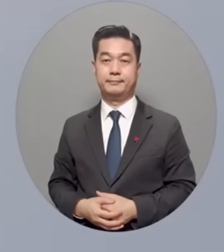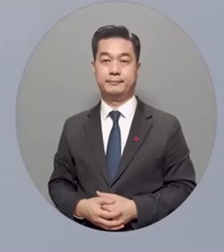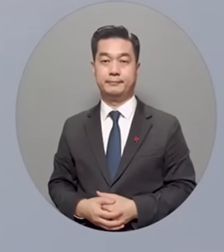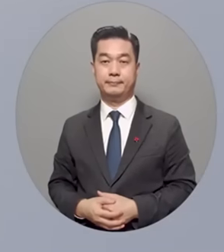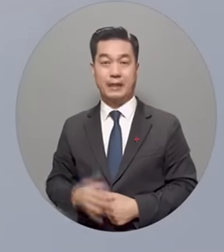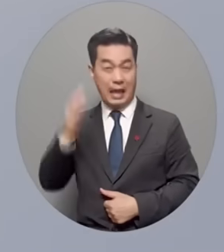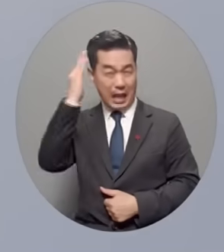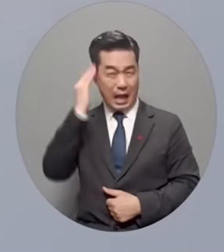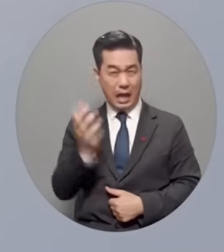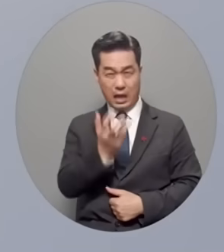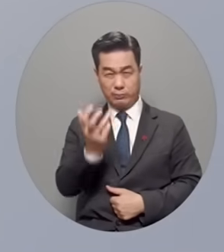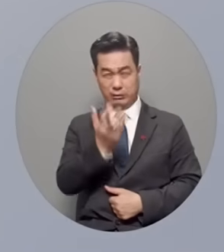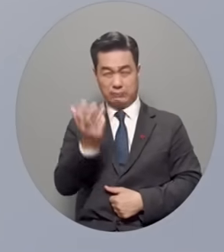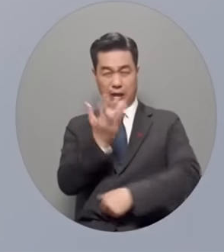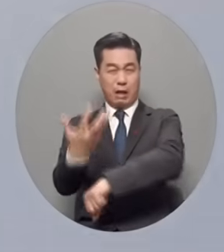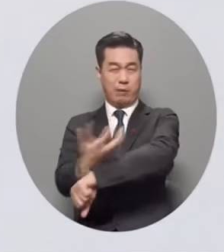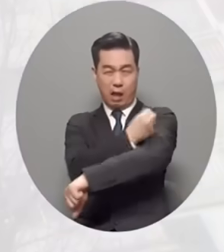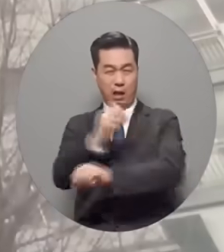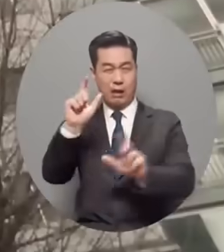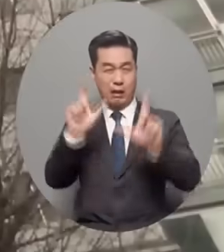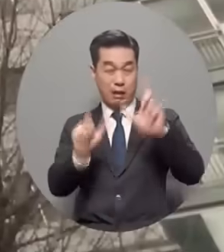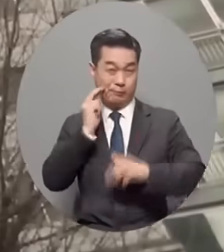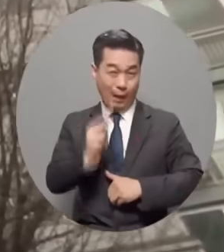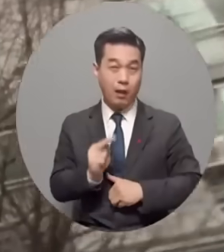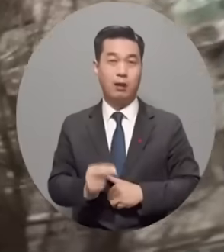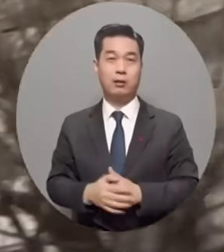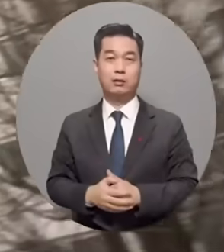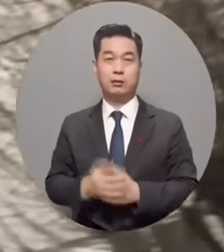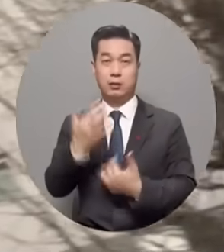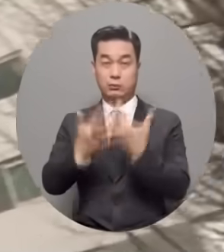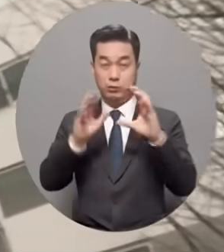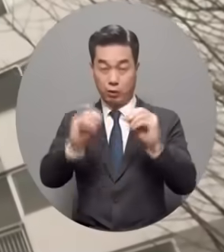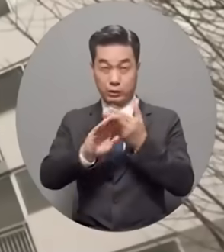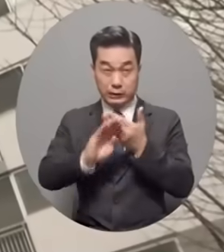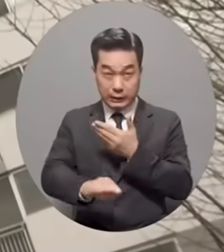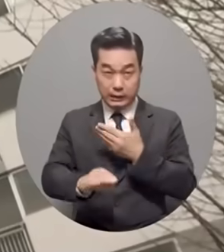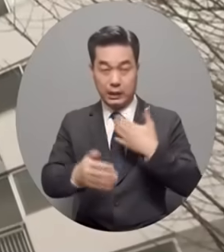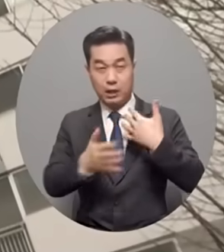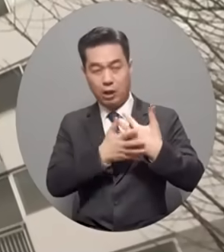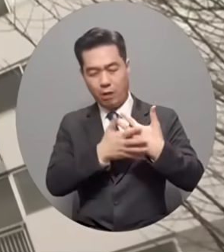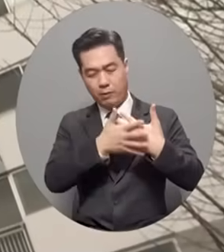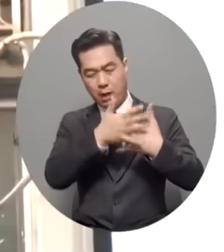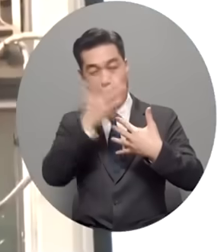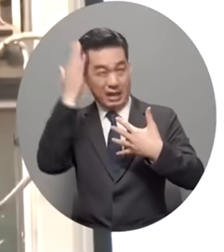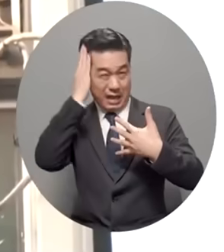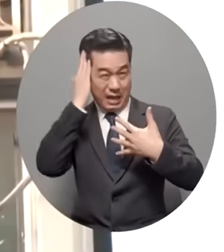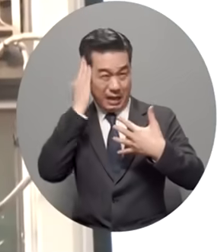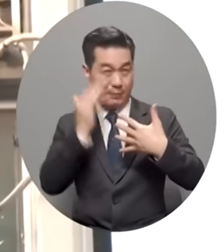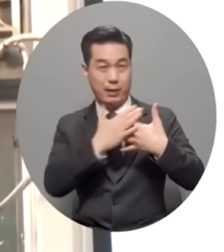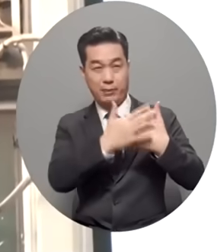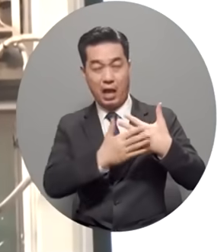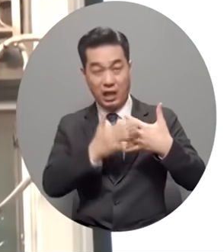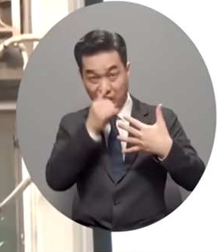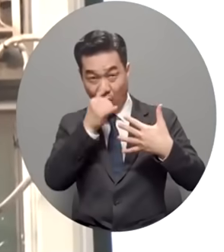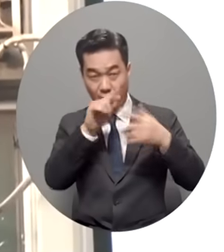검은 연기가 맹렬하게 솟구쳐 오릅니다. 불이 꺼진 뒤 아파트 외벽은 검게 그을렸고 베란다 유리창은